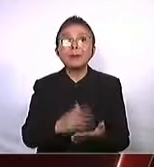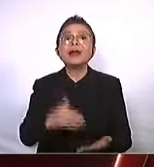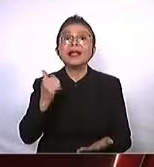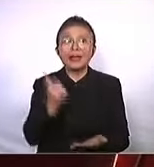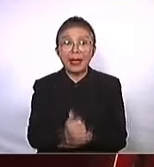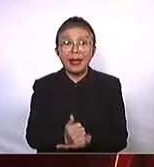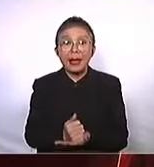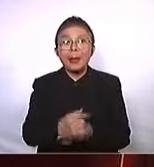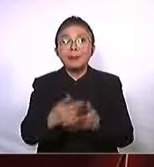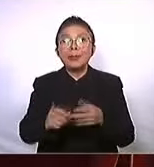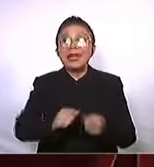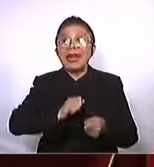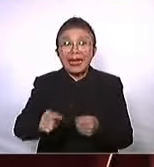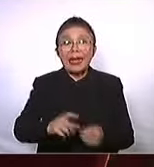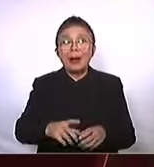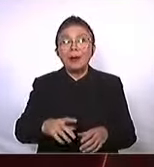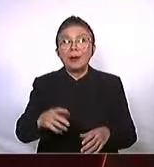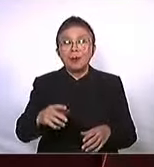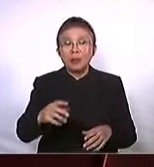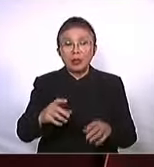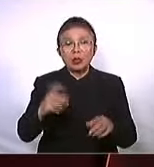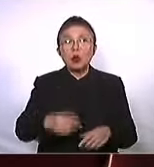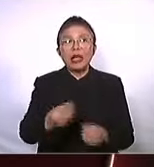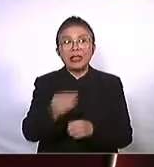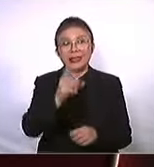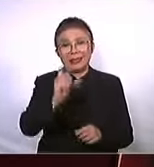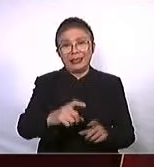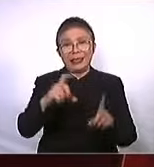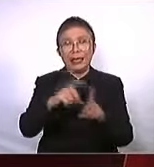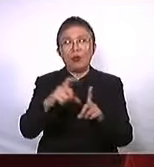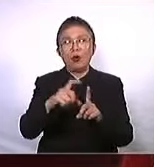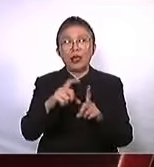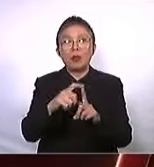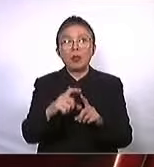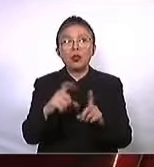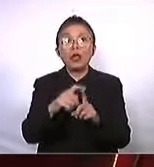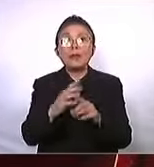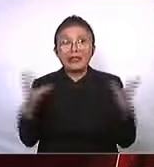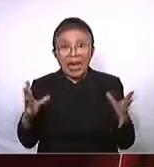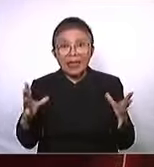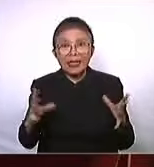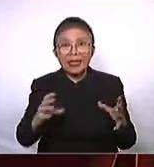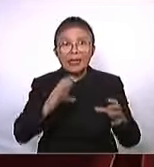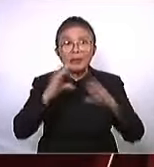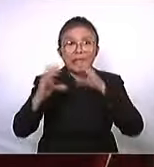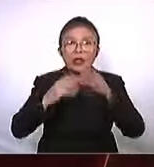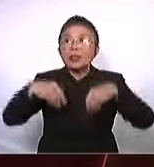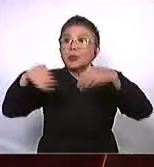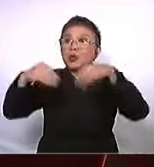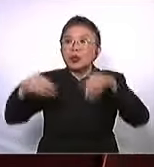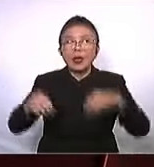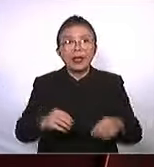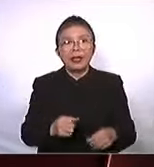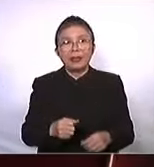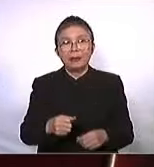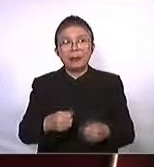bagaimana nyelepet para diplomat berubah wajah menjadi pemasar-pemasar yang tangguh. Diplomasi pemasaran yang